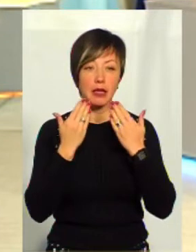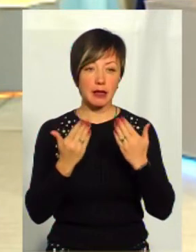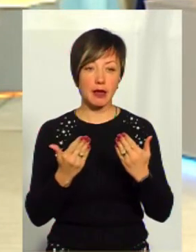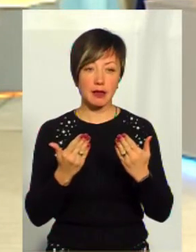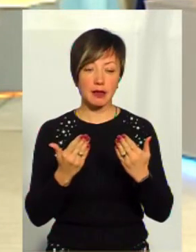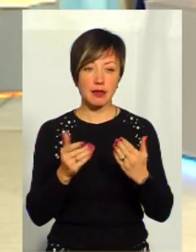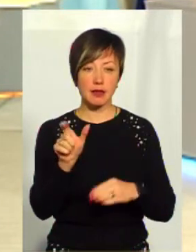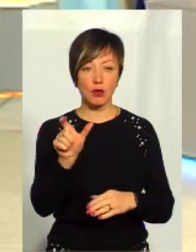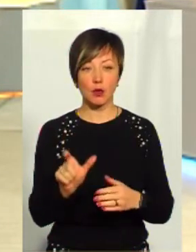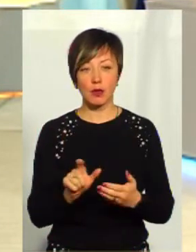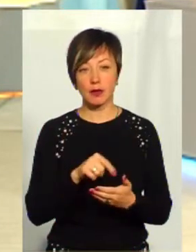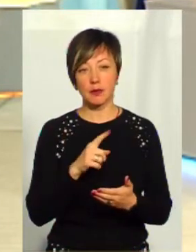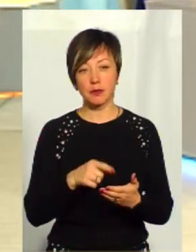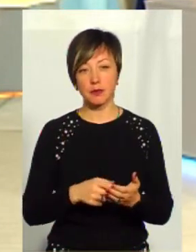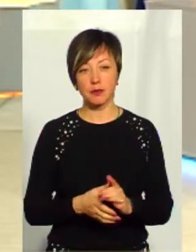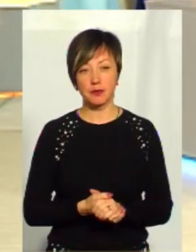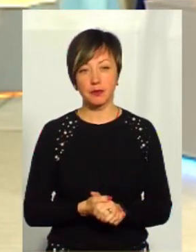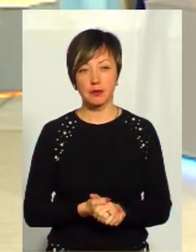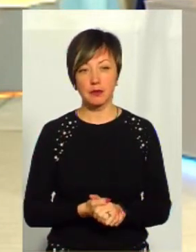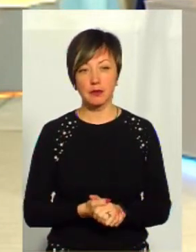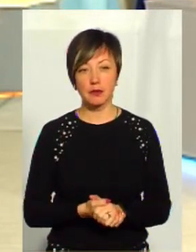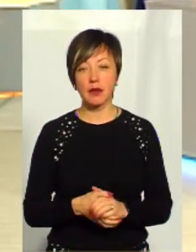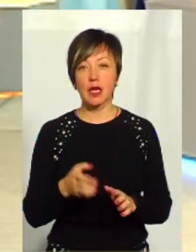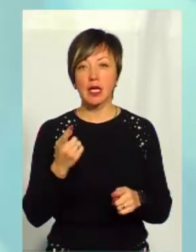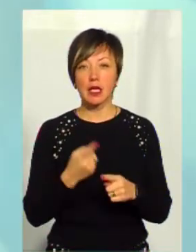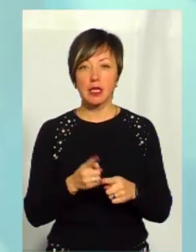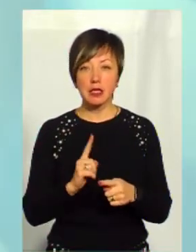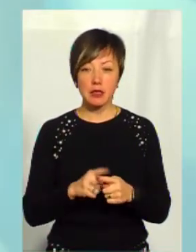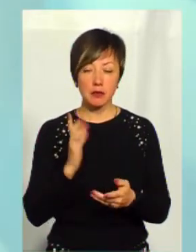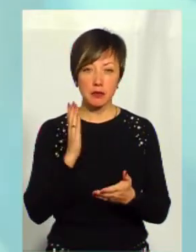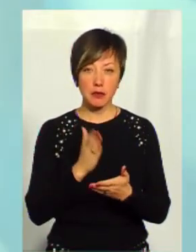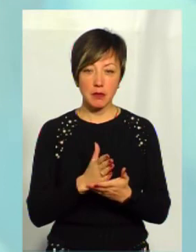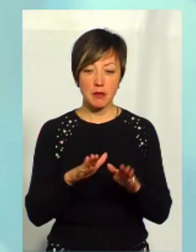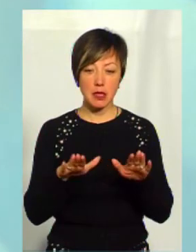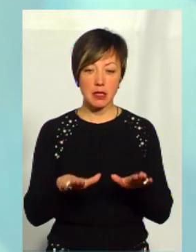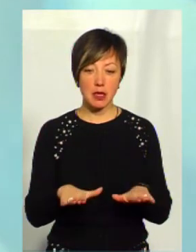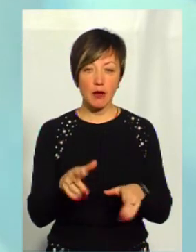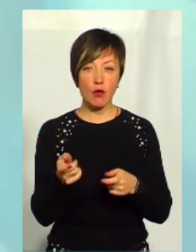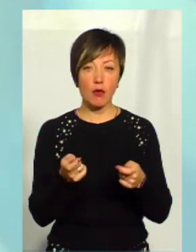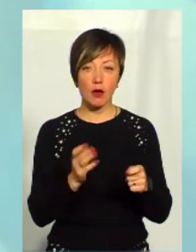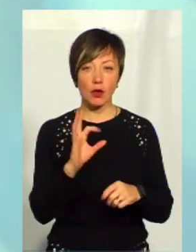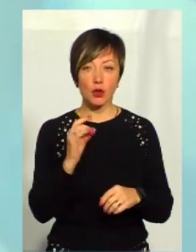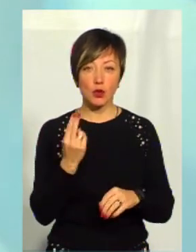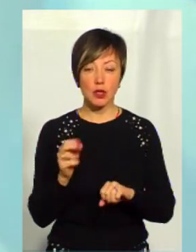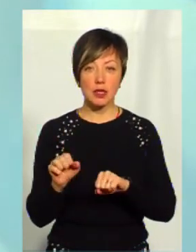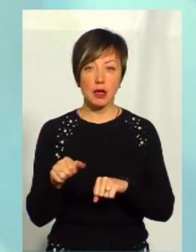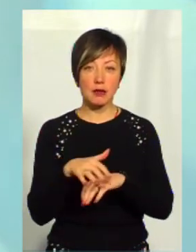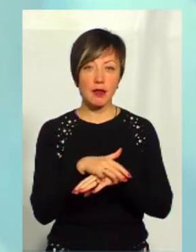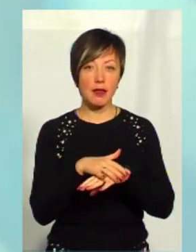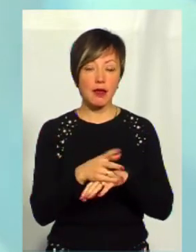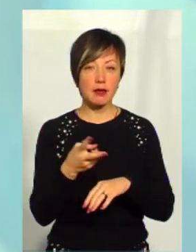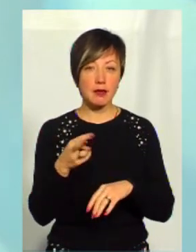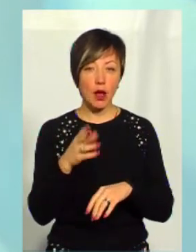звертатися, отримуючи субсидії? Ну, як правило, це безпосередньо в то місцеве управління соціального захисту населення, куди подавалася заява